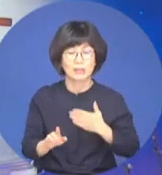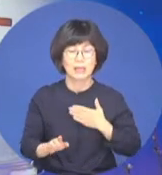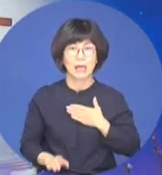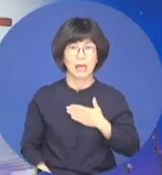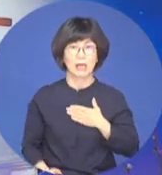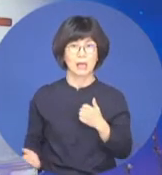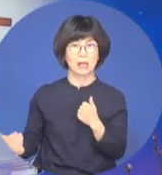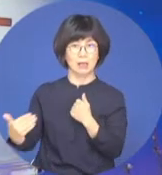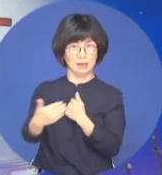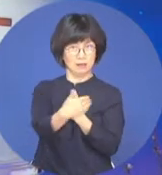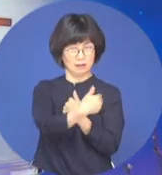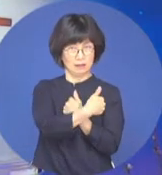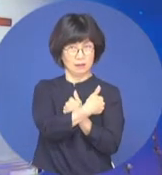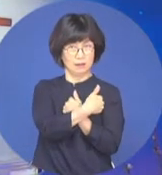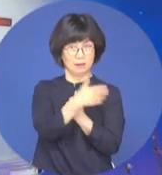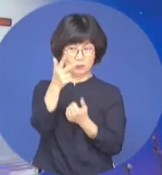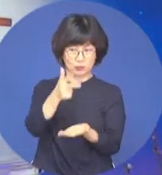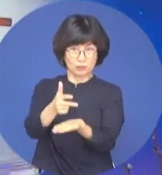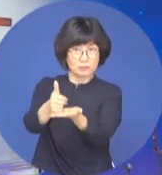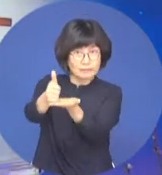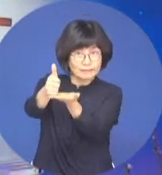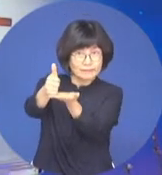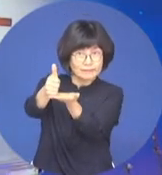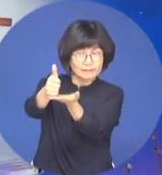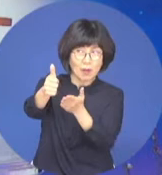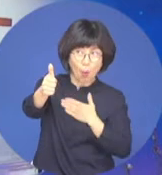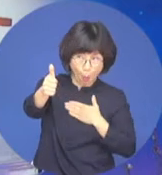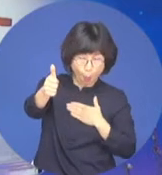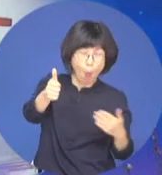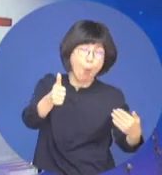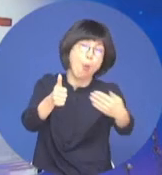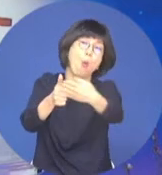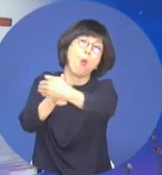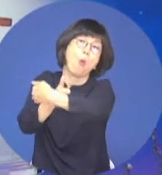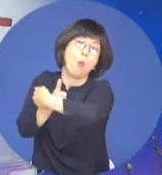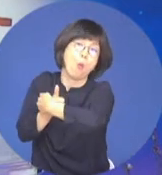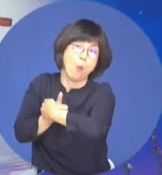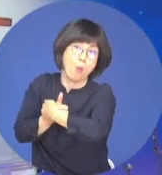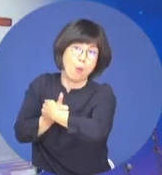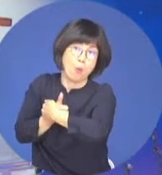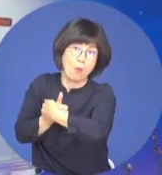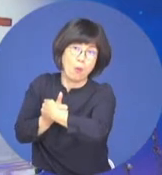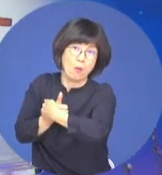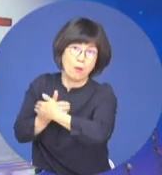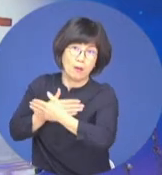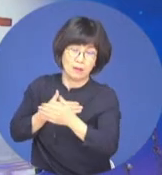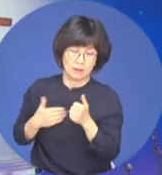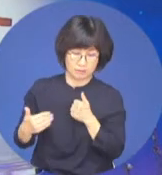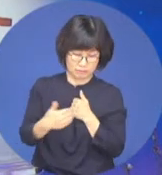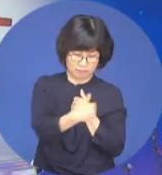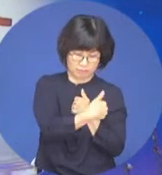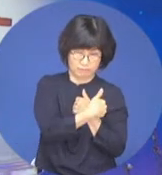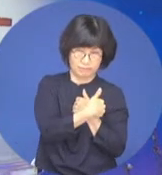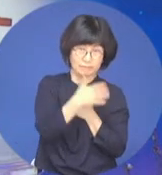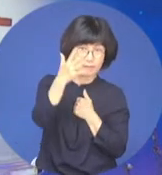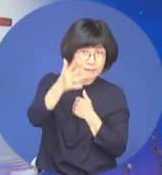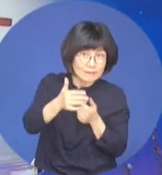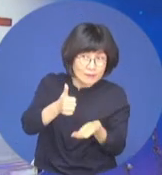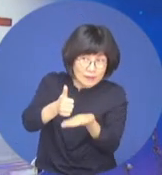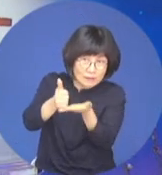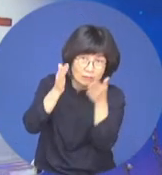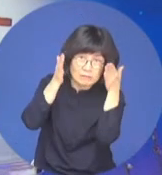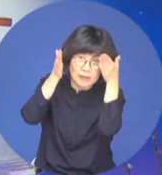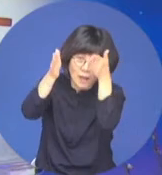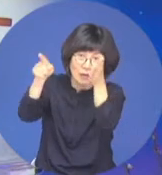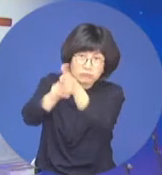하나님을 향하여 우리도 주님을 품고 살아야 돼요. 나를 붙잡아 주시는 하나님을 향하여 믿음으로 산다는